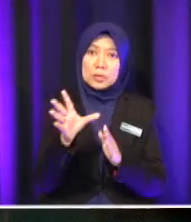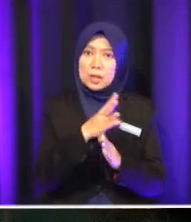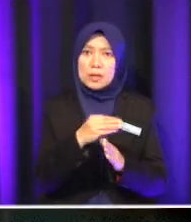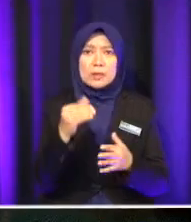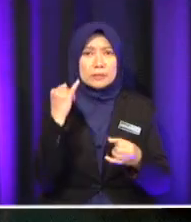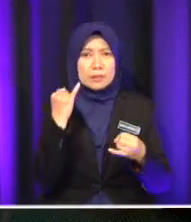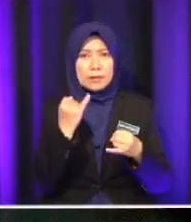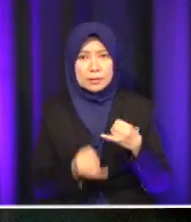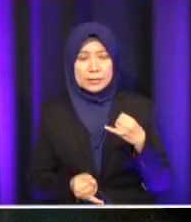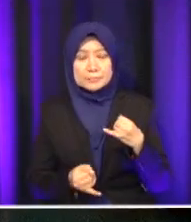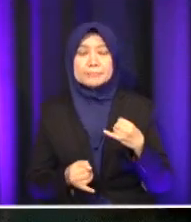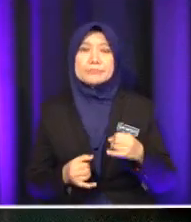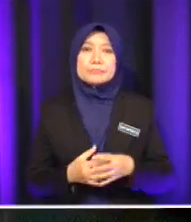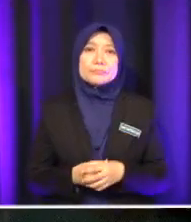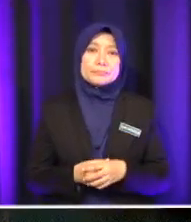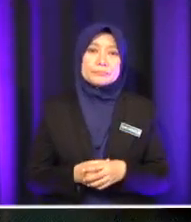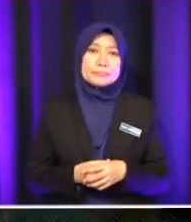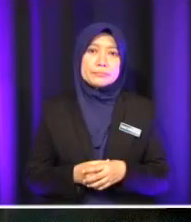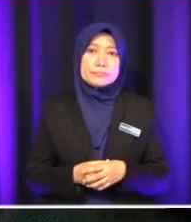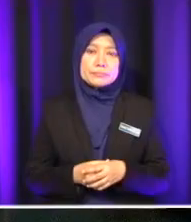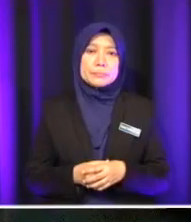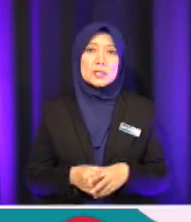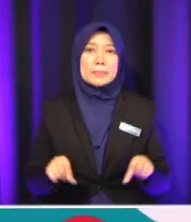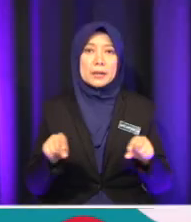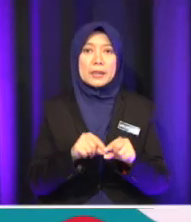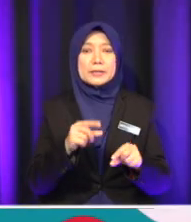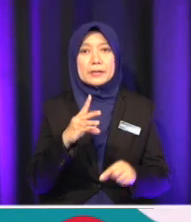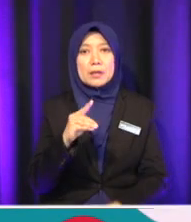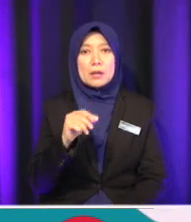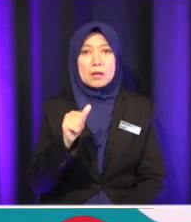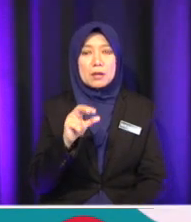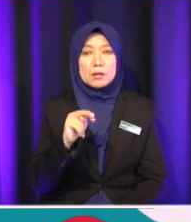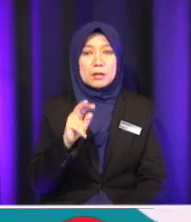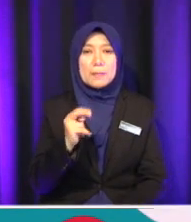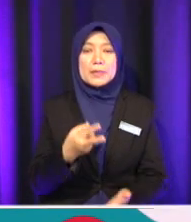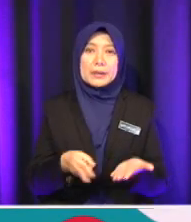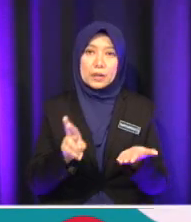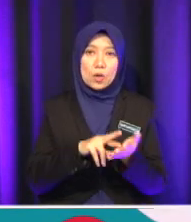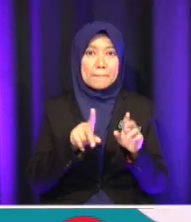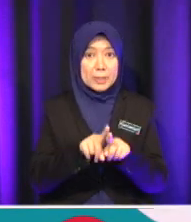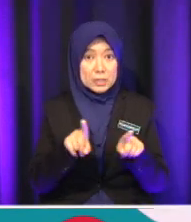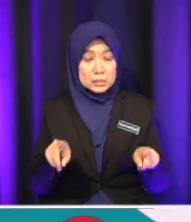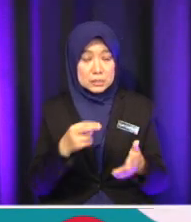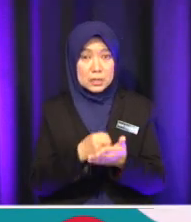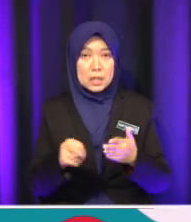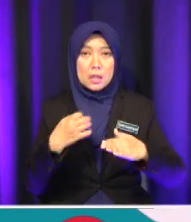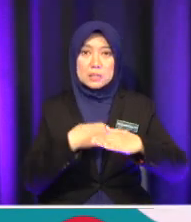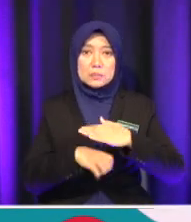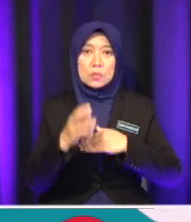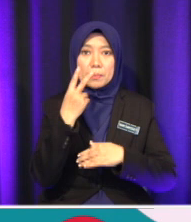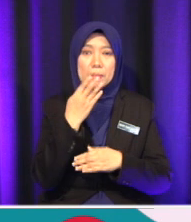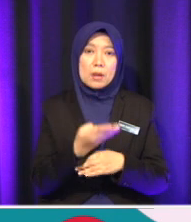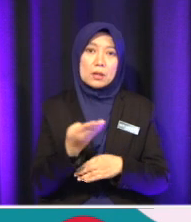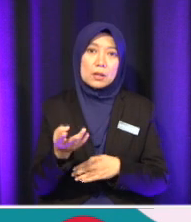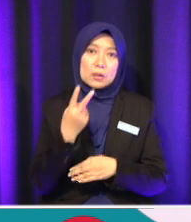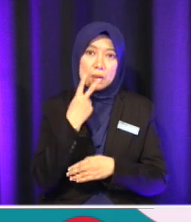oke soal yang terakhir ya oke imbangan dagangan merecord pedesaan nilai esport barang nampak dan